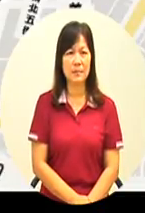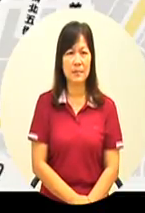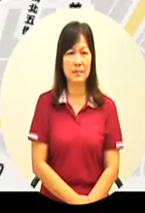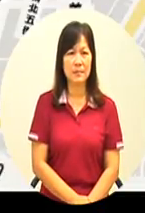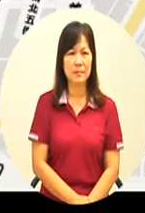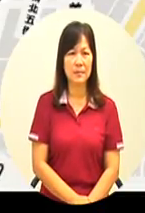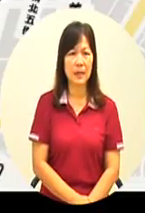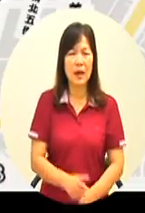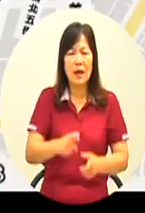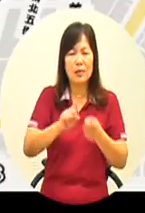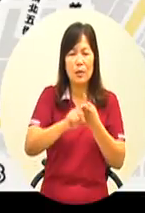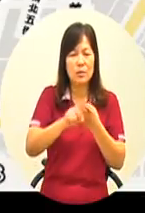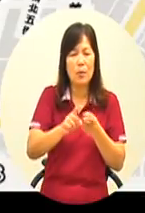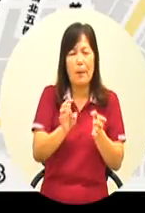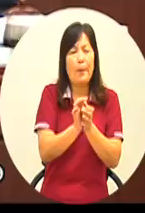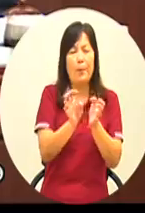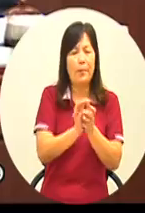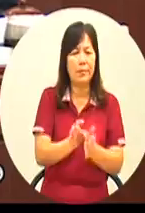对错没关系的，